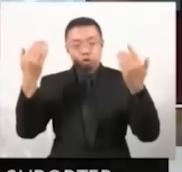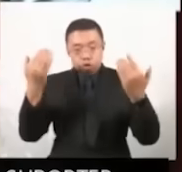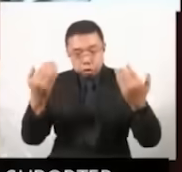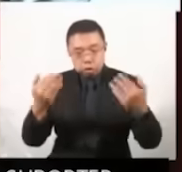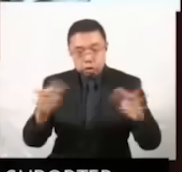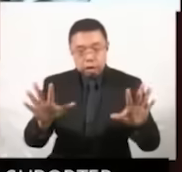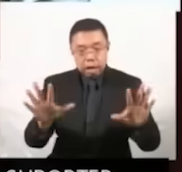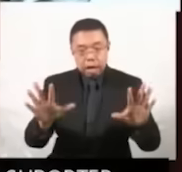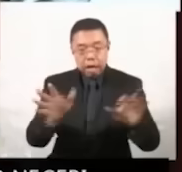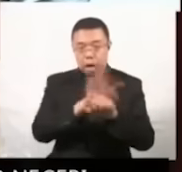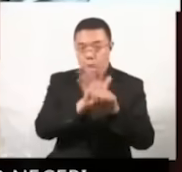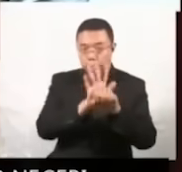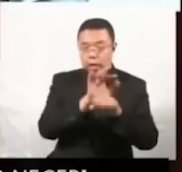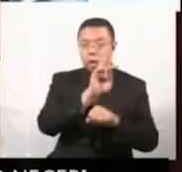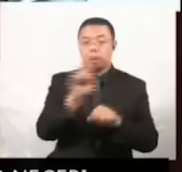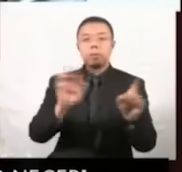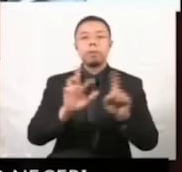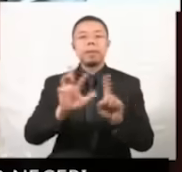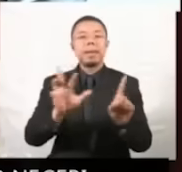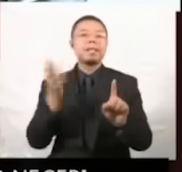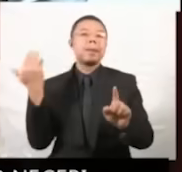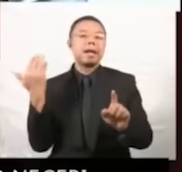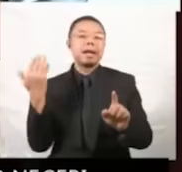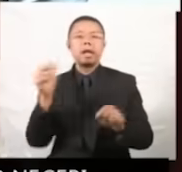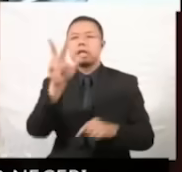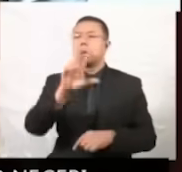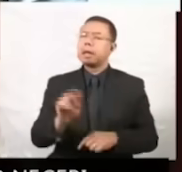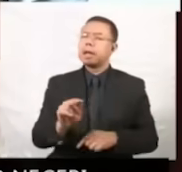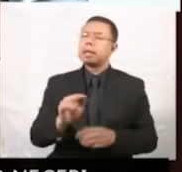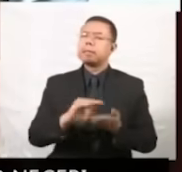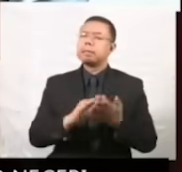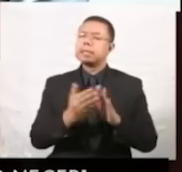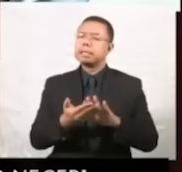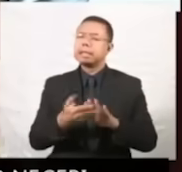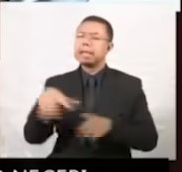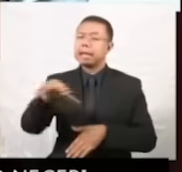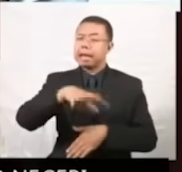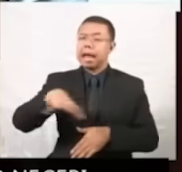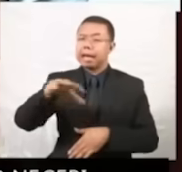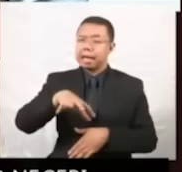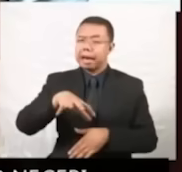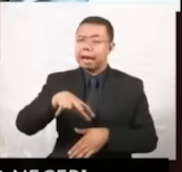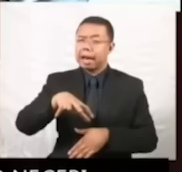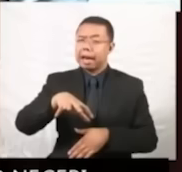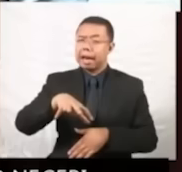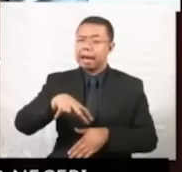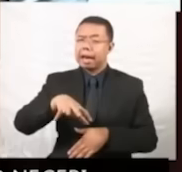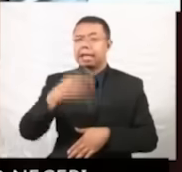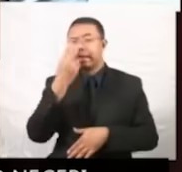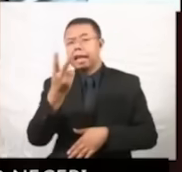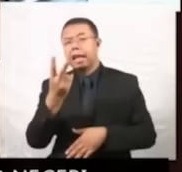setelah pandemi covid-19 Jawa Barat menjadi daerah salah satu yang